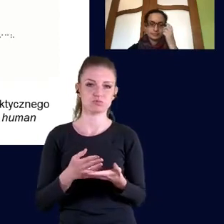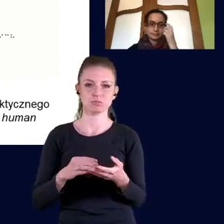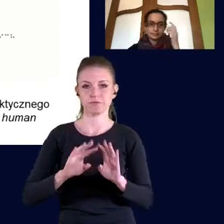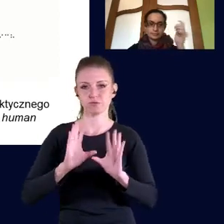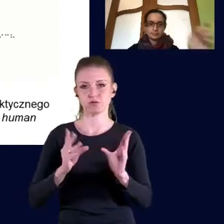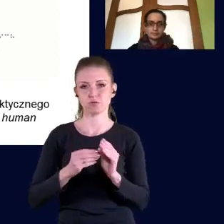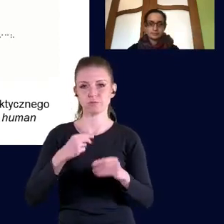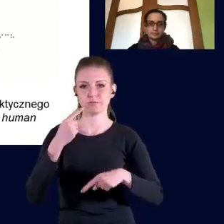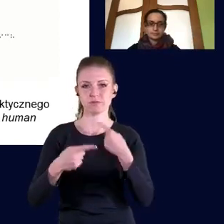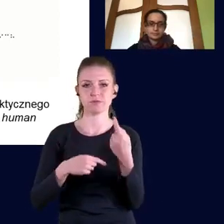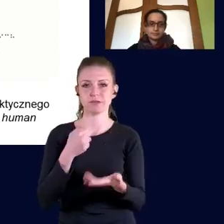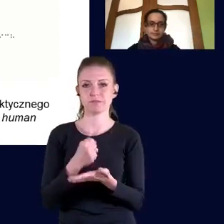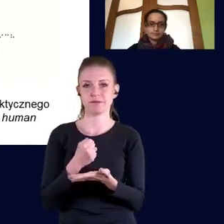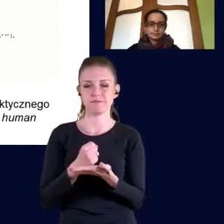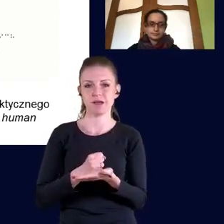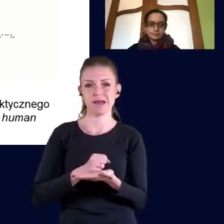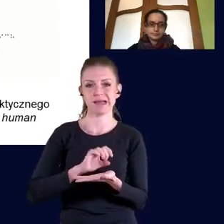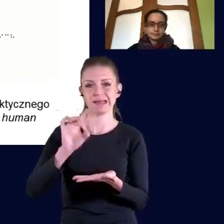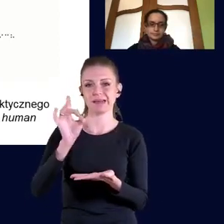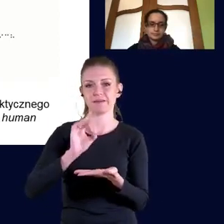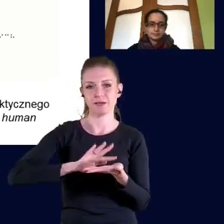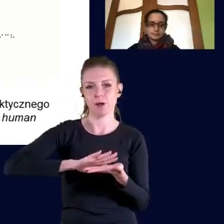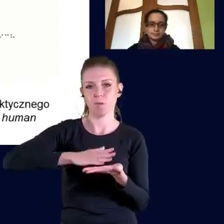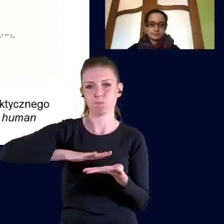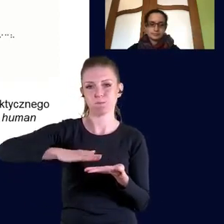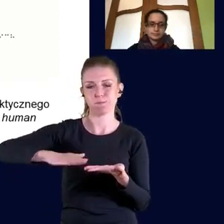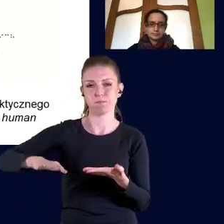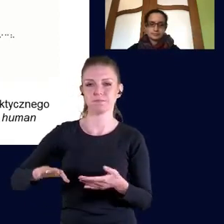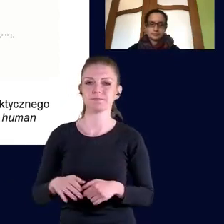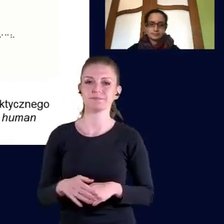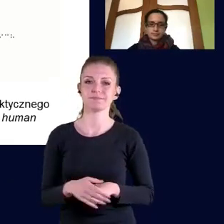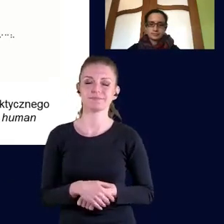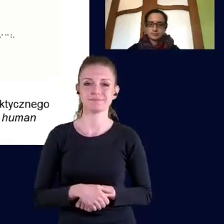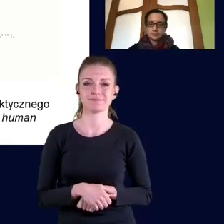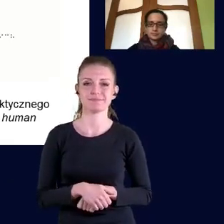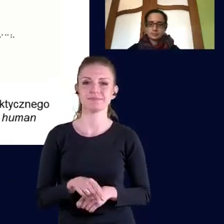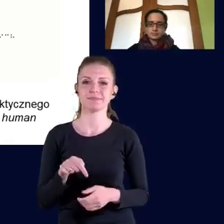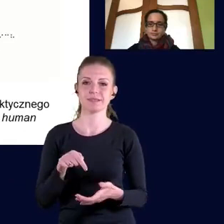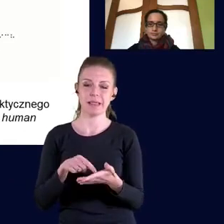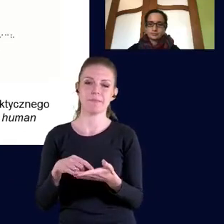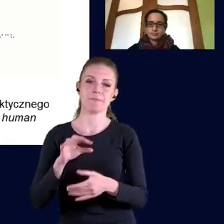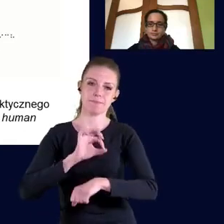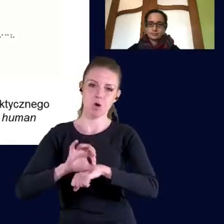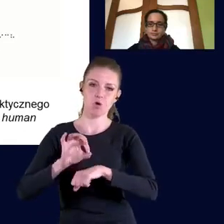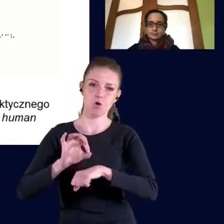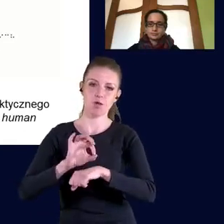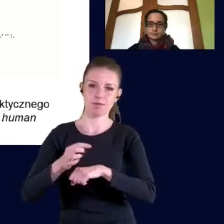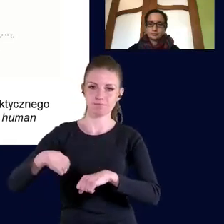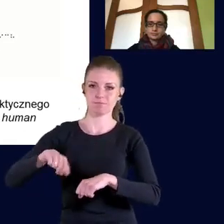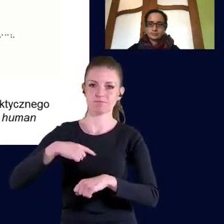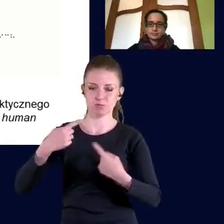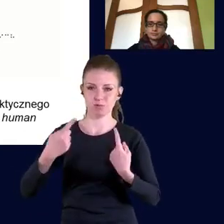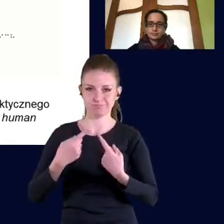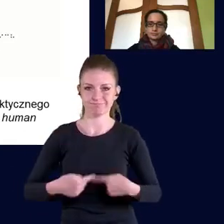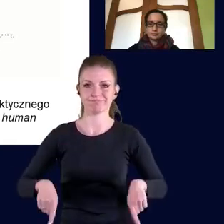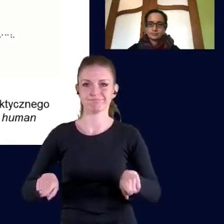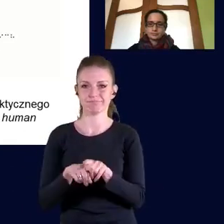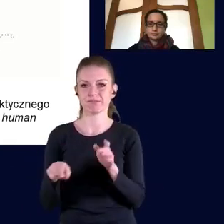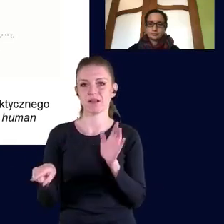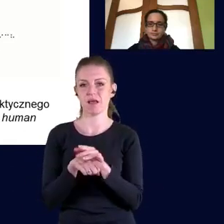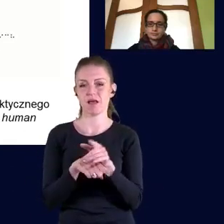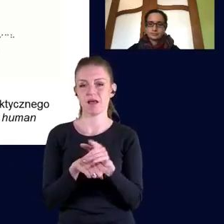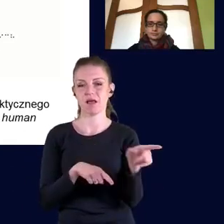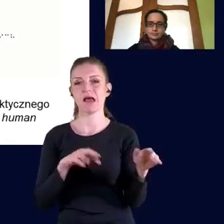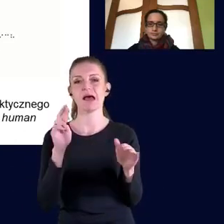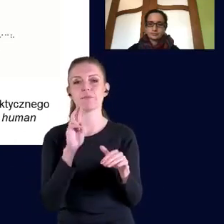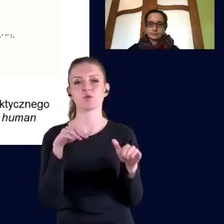zakresie projektu który był realizowany do repozytorium Uniwersytetu